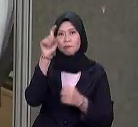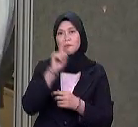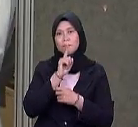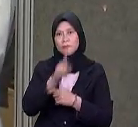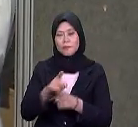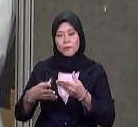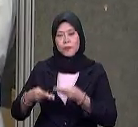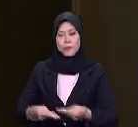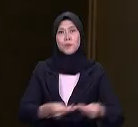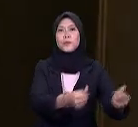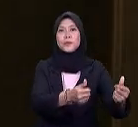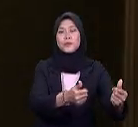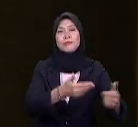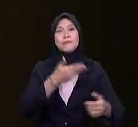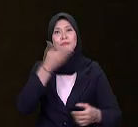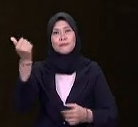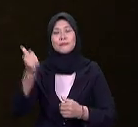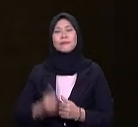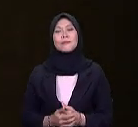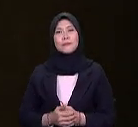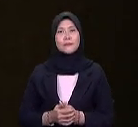kelancaran usaha terbabit